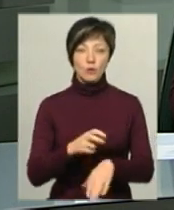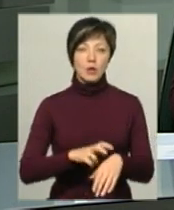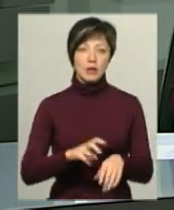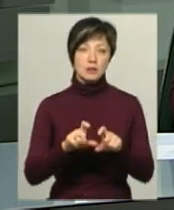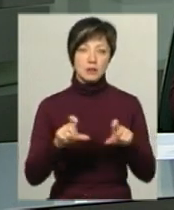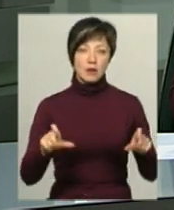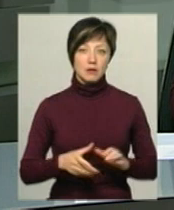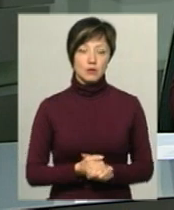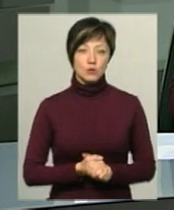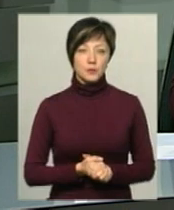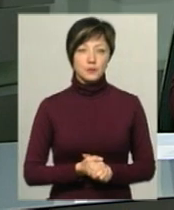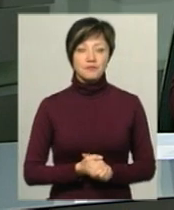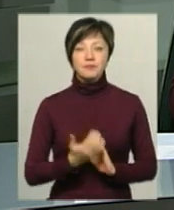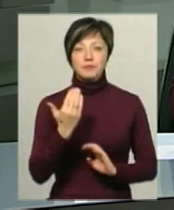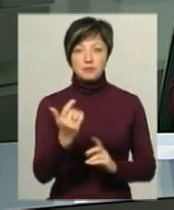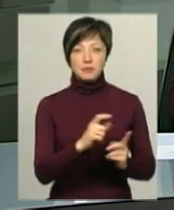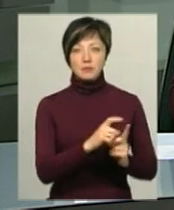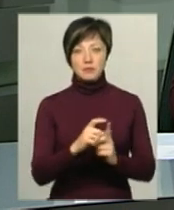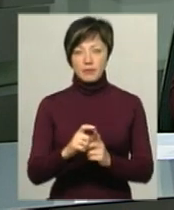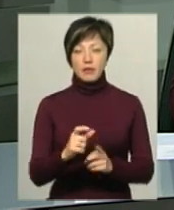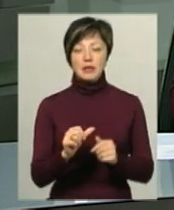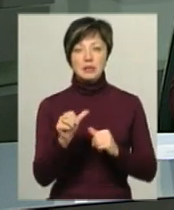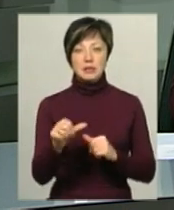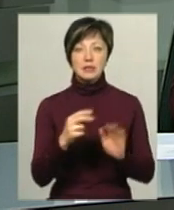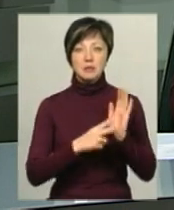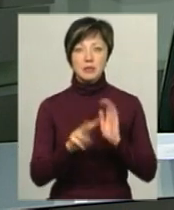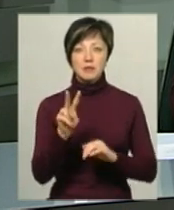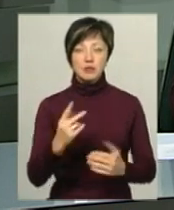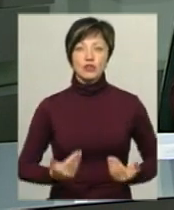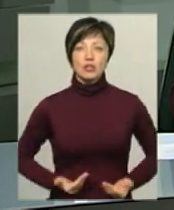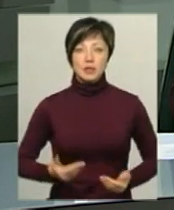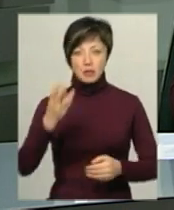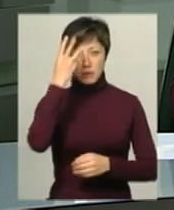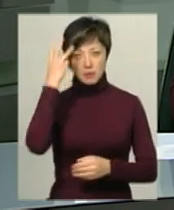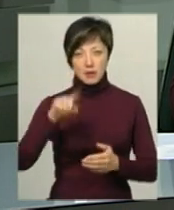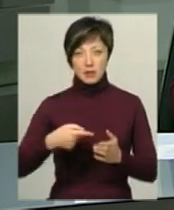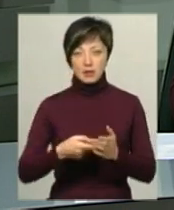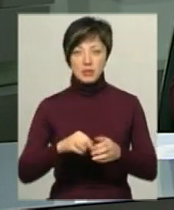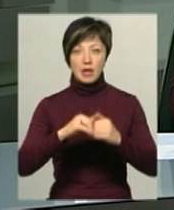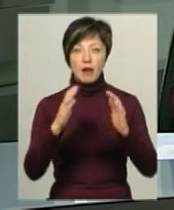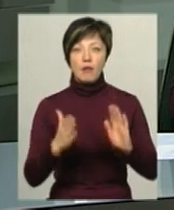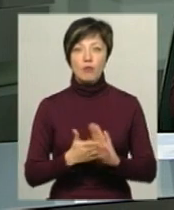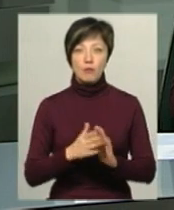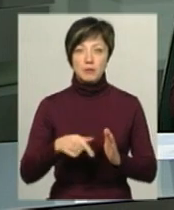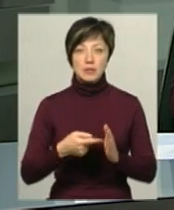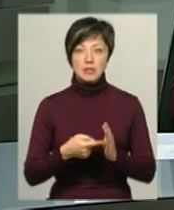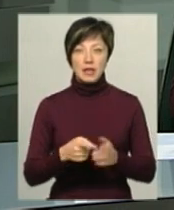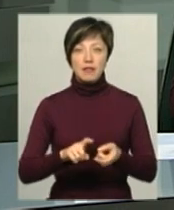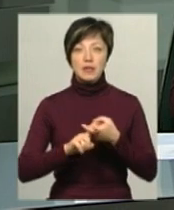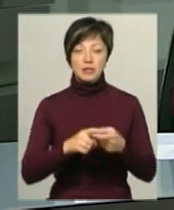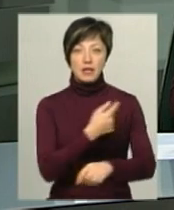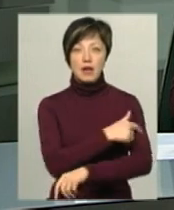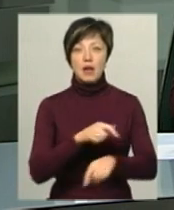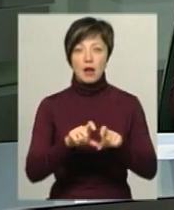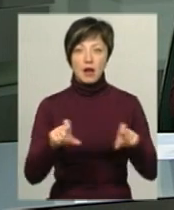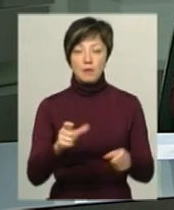медзакладу Нінель Марцонь. За її словами, з них 72 – жителі обласного центру. Загалом у Хмельницькій міській інфекційній